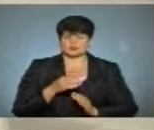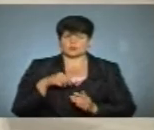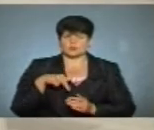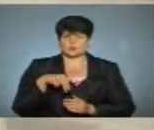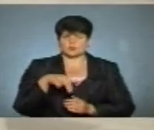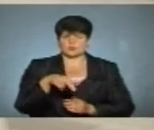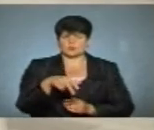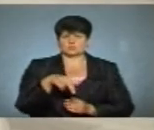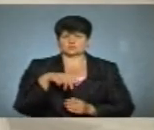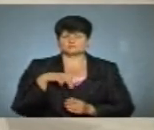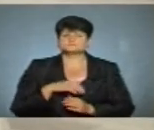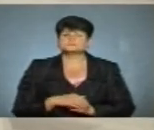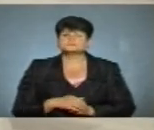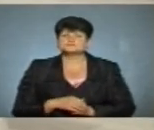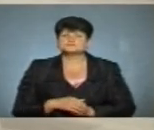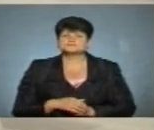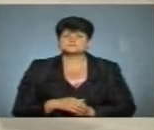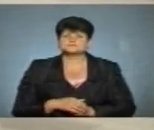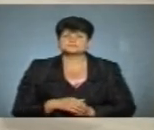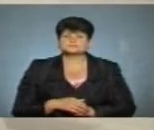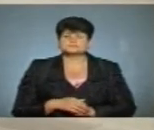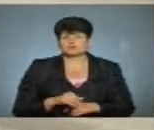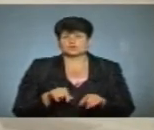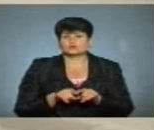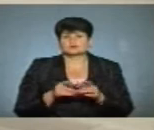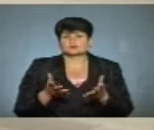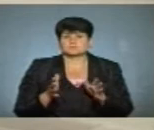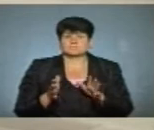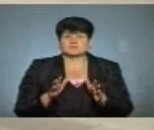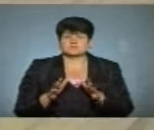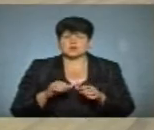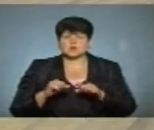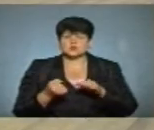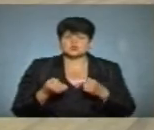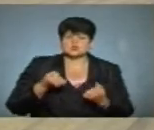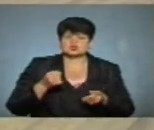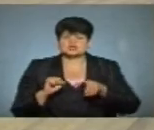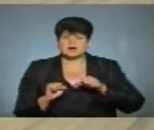ходити. От, і ну, так, більш гнучка стала.